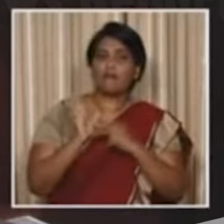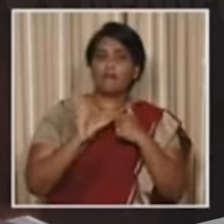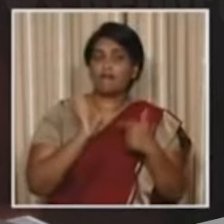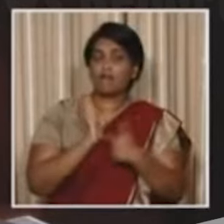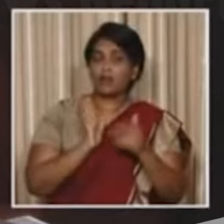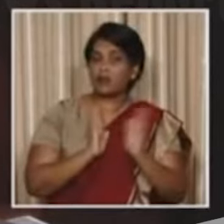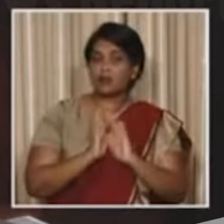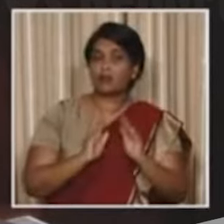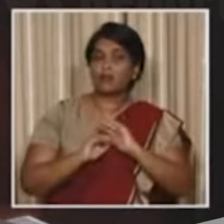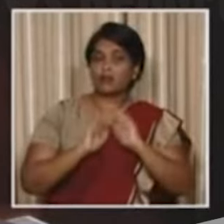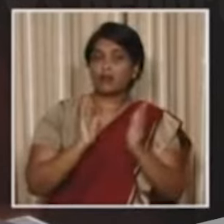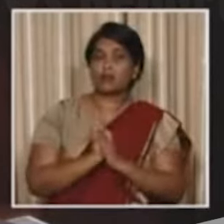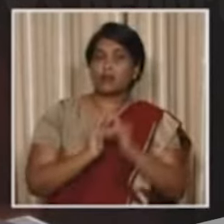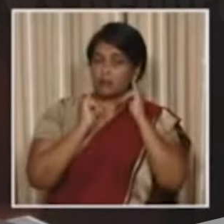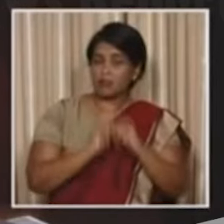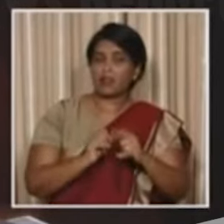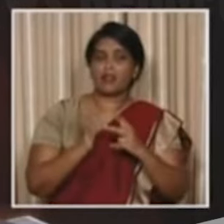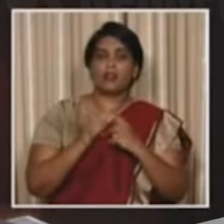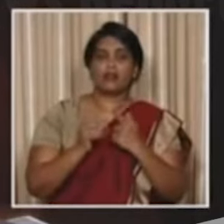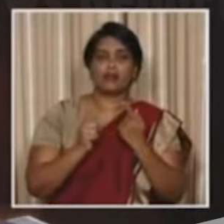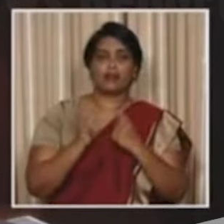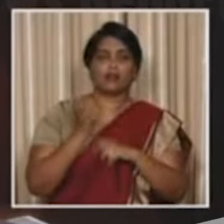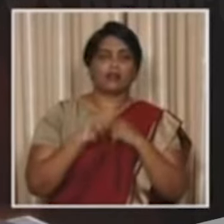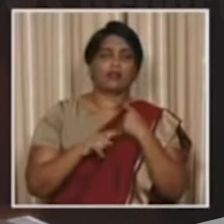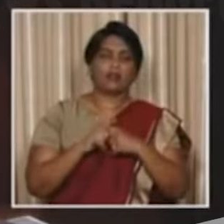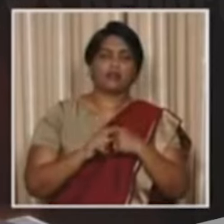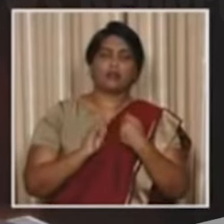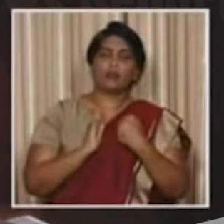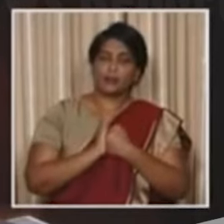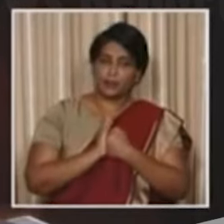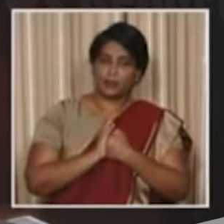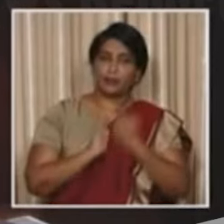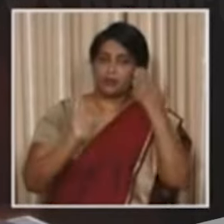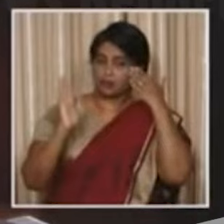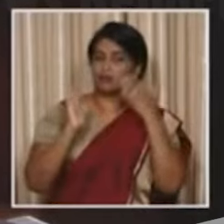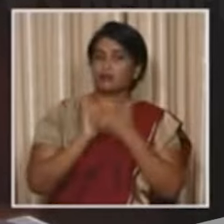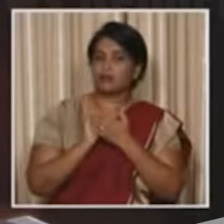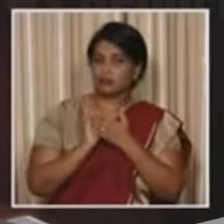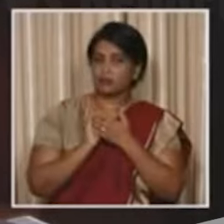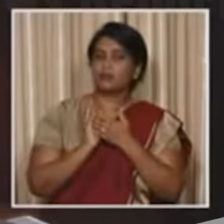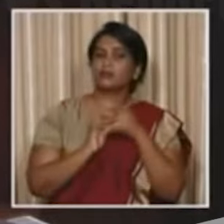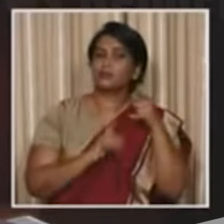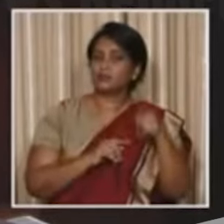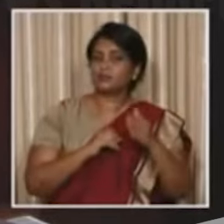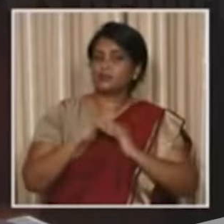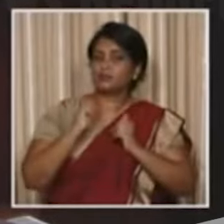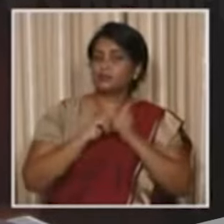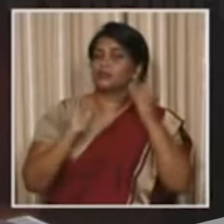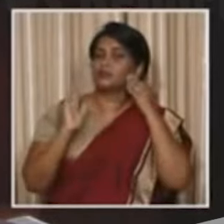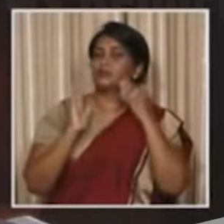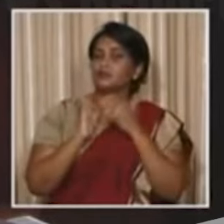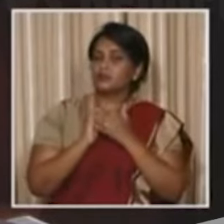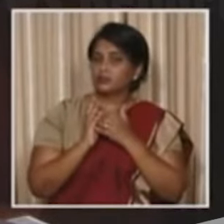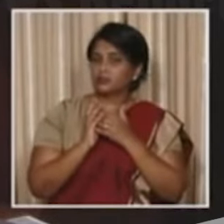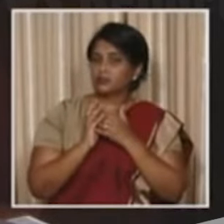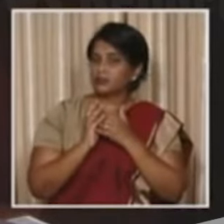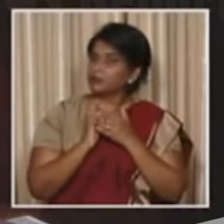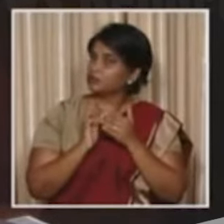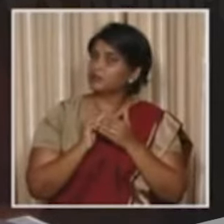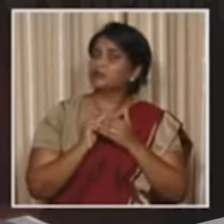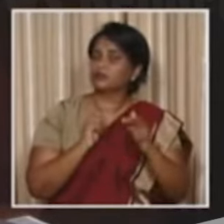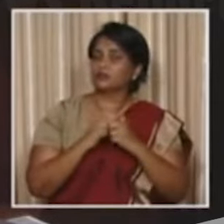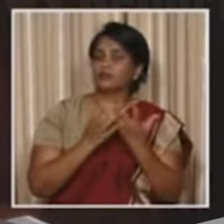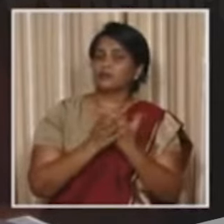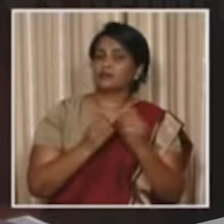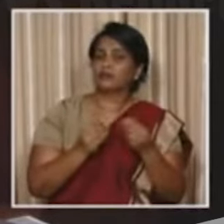නෙවෙයි. ඒකට අපි කියන්නේ දූෂණ බද්ද කියලා. බොහොම ස්තුතියි ගෞරවයෙන් ඔබතුමාගේ අවධානය යොමු කරලා මේ කරුණ පිළිබඳව විසඳුමක්